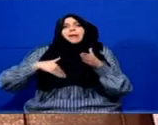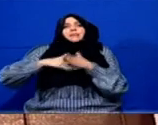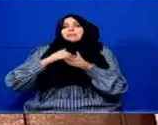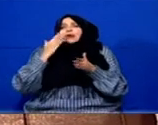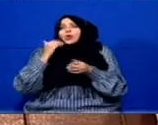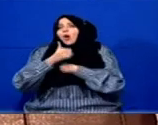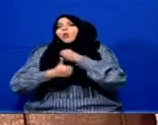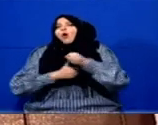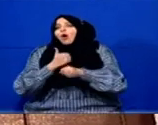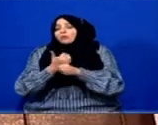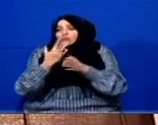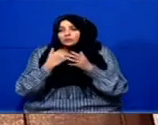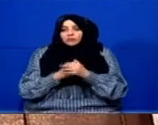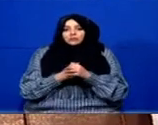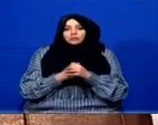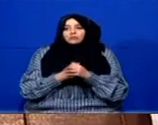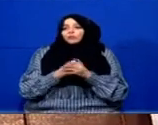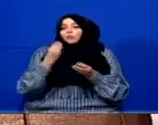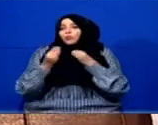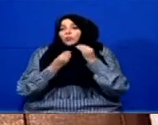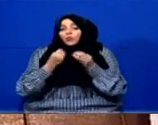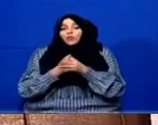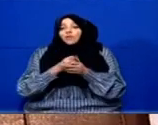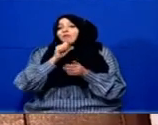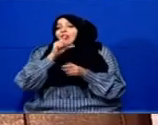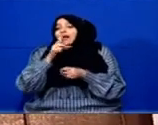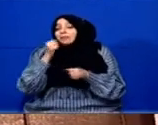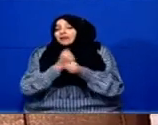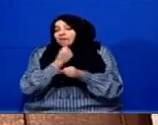او تنتهي الوكاله العمل